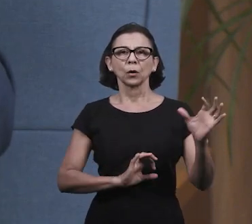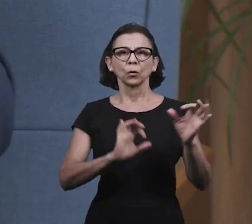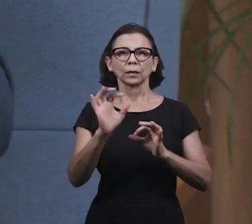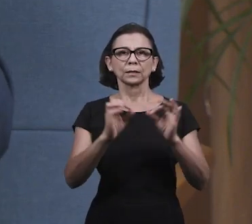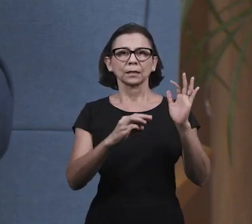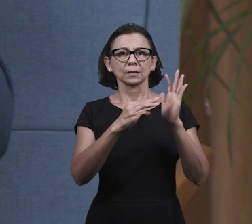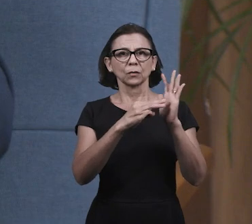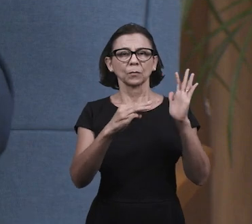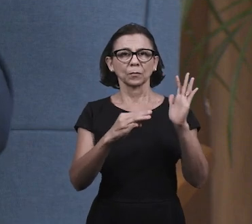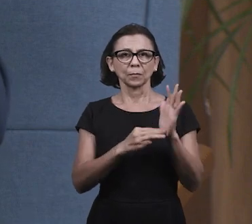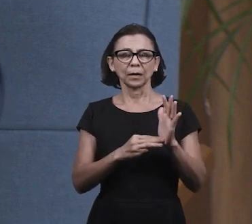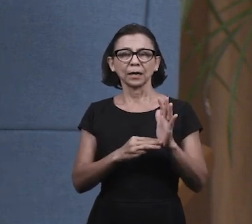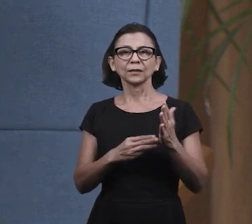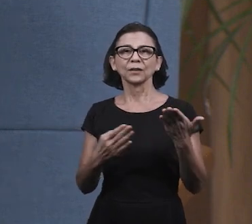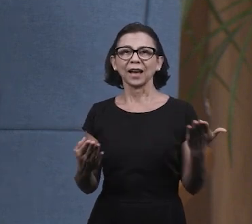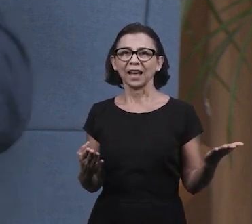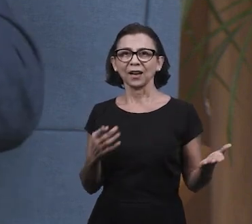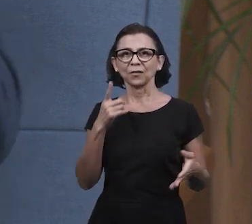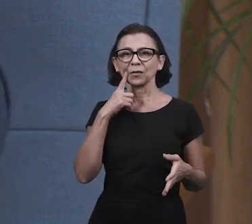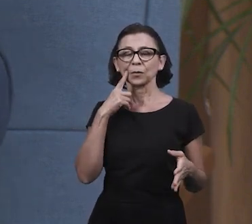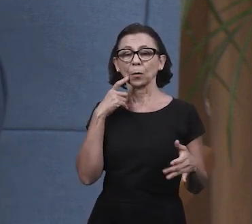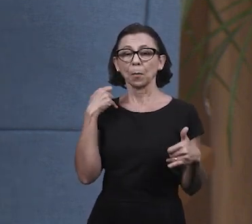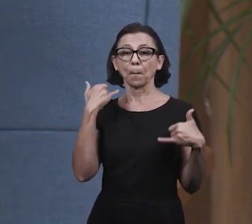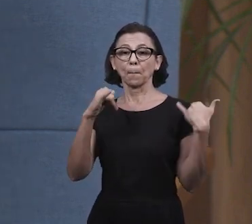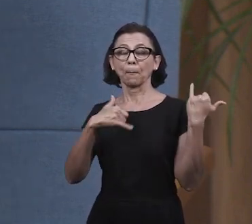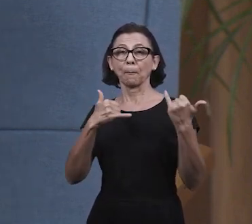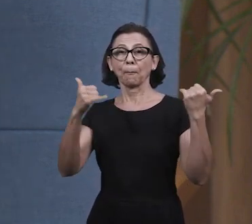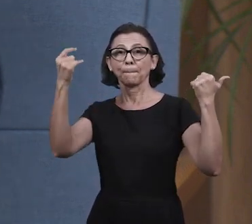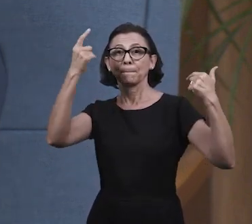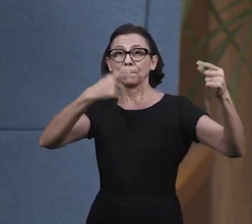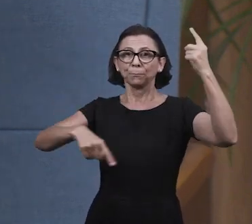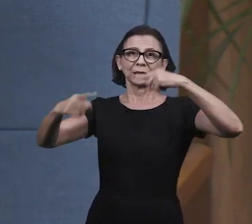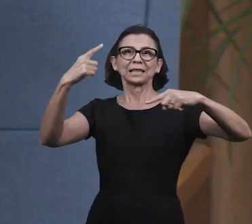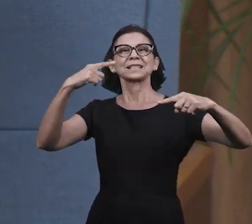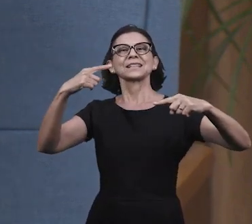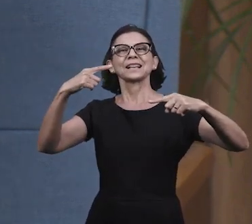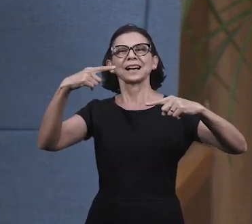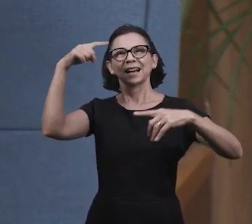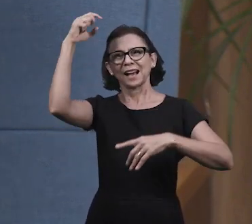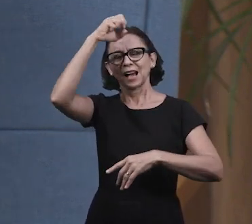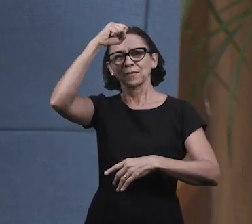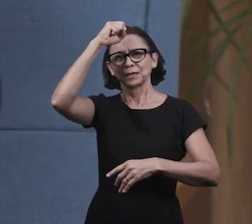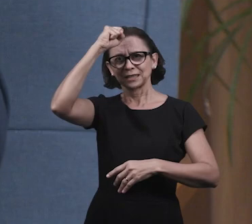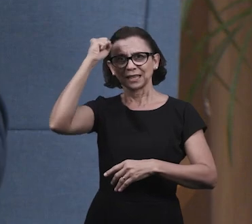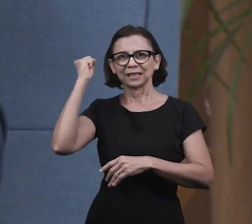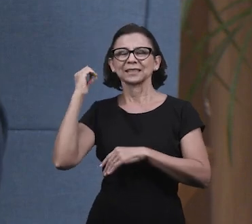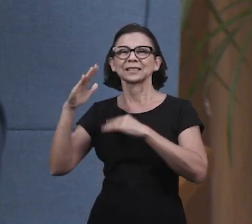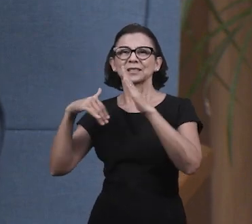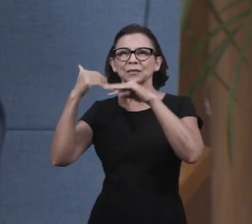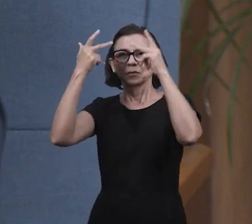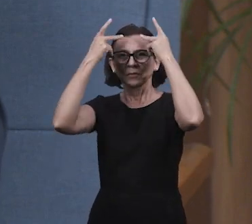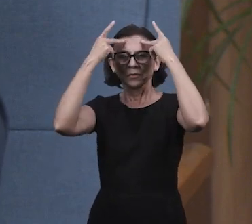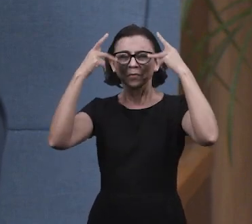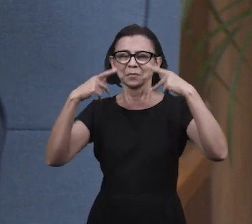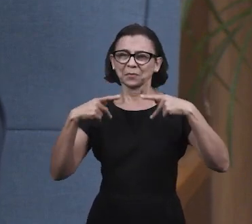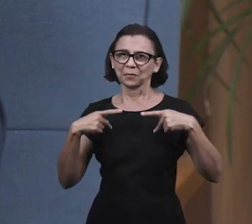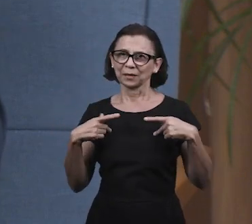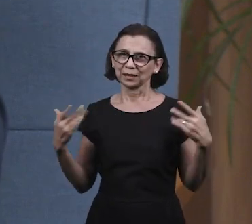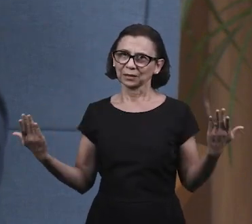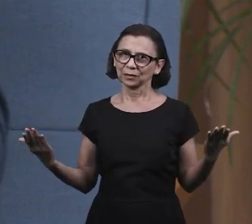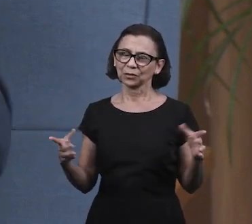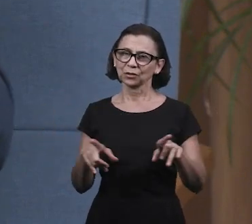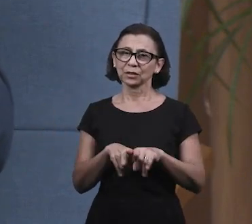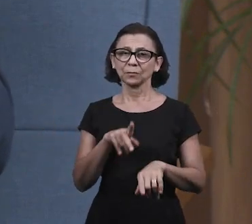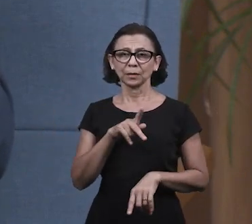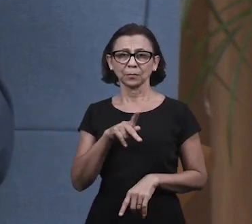va parler sur le rôle du jeu comme une potentialisation de l'apprentissage du développement humain. Dans le volet Parfaite